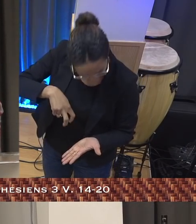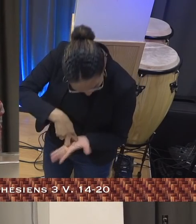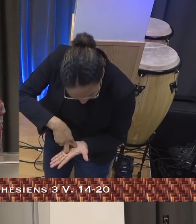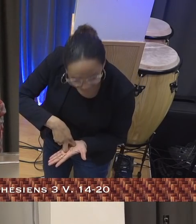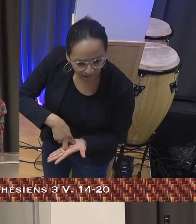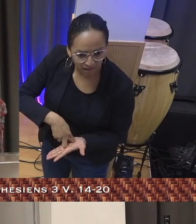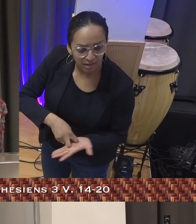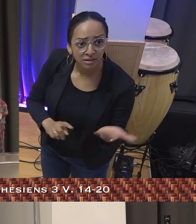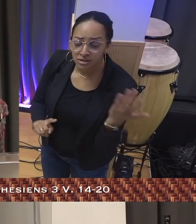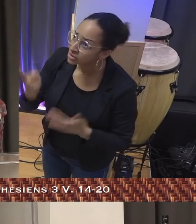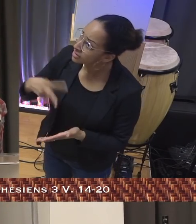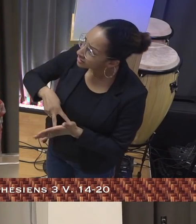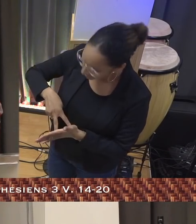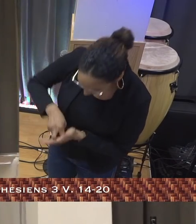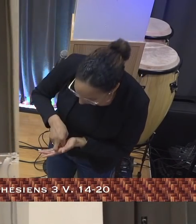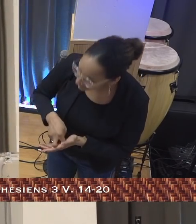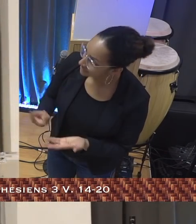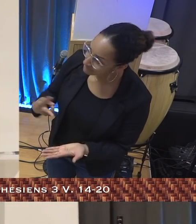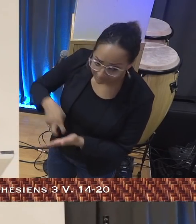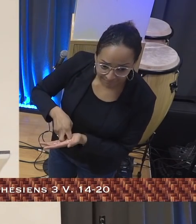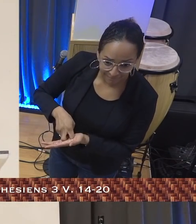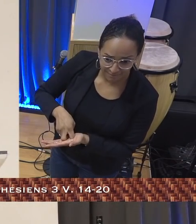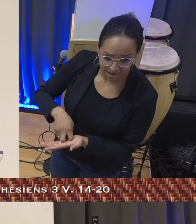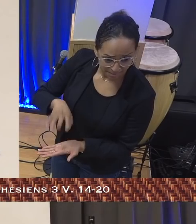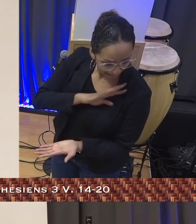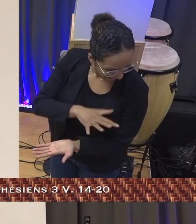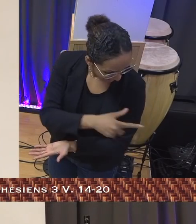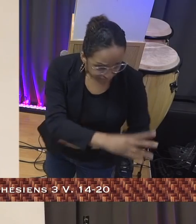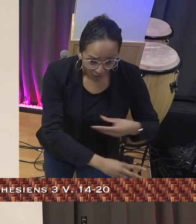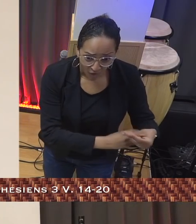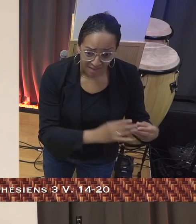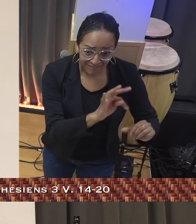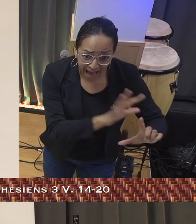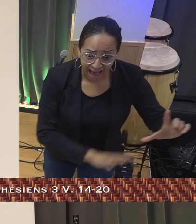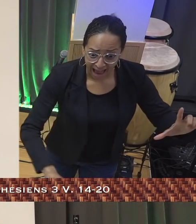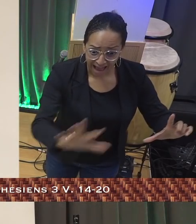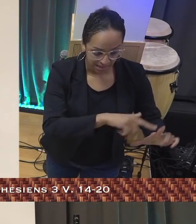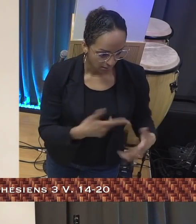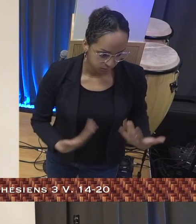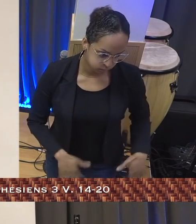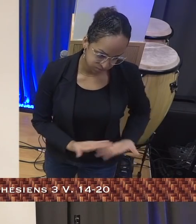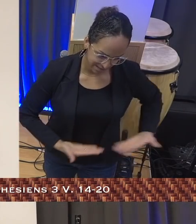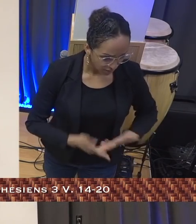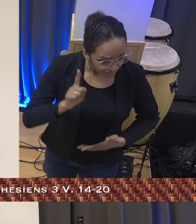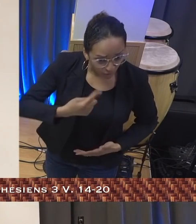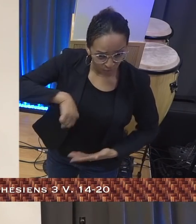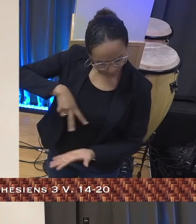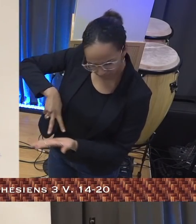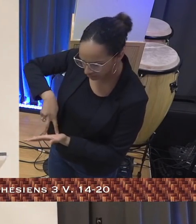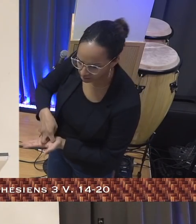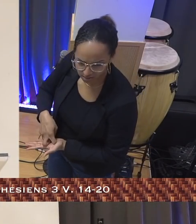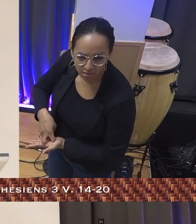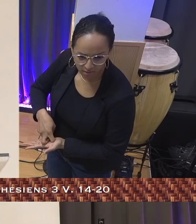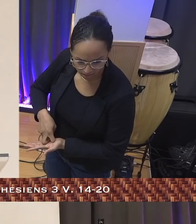point j'ai besoin de fléchir mes genoux face à cette France qui en a vraiment tellement besoin, duquel tire son